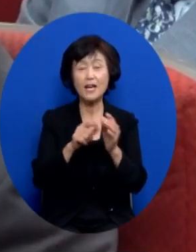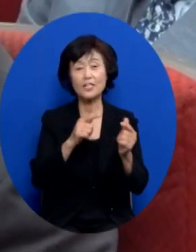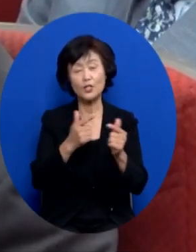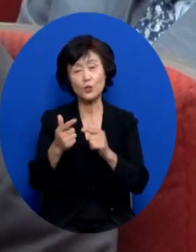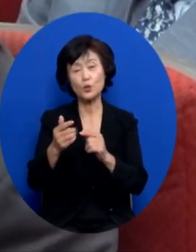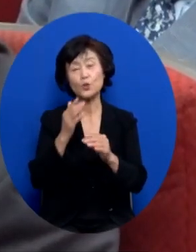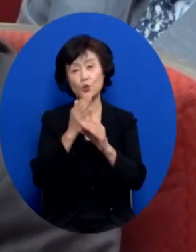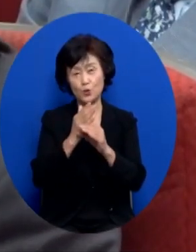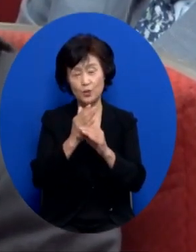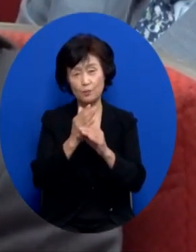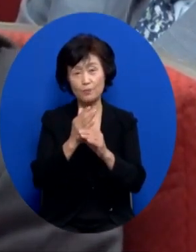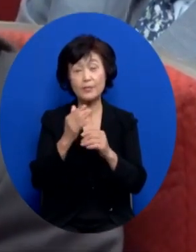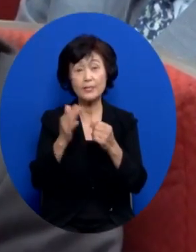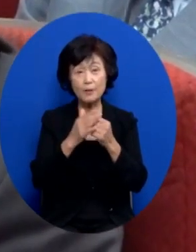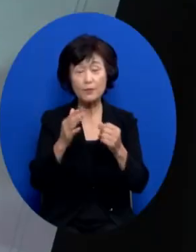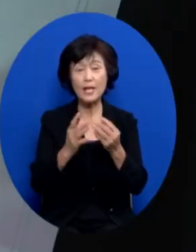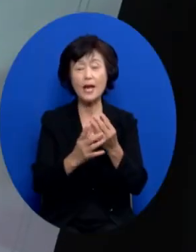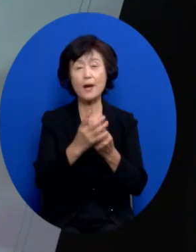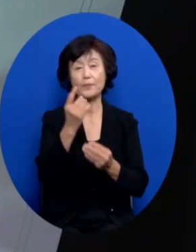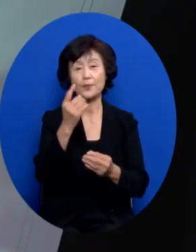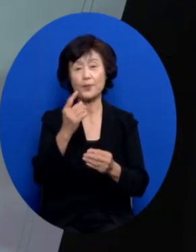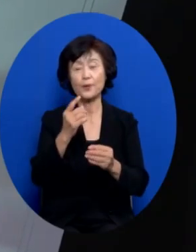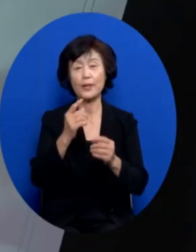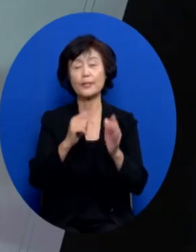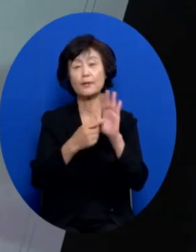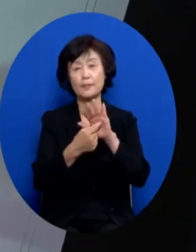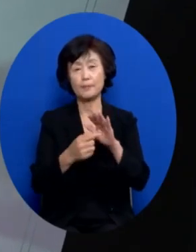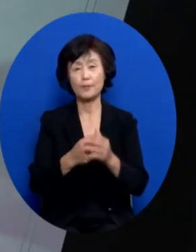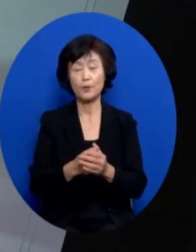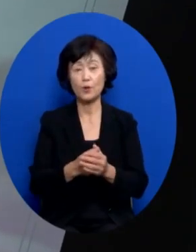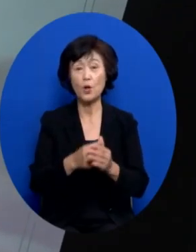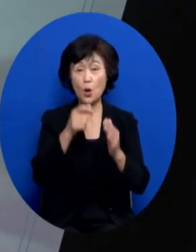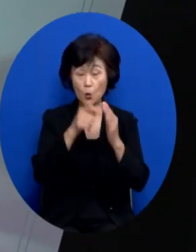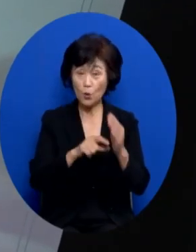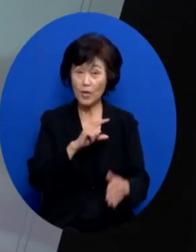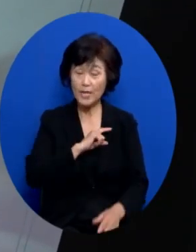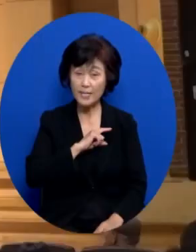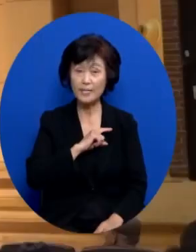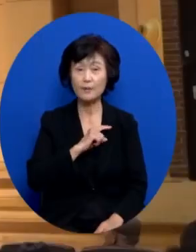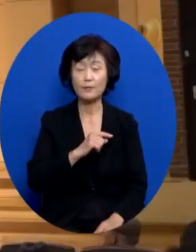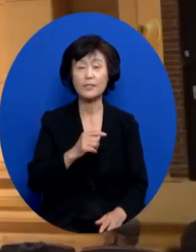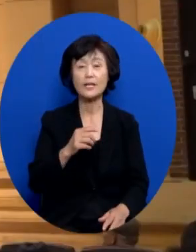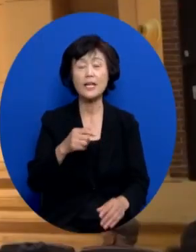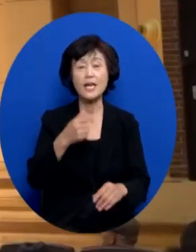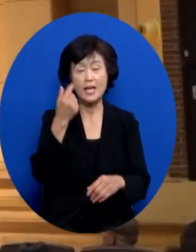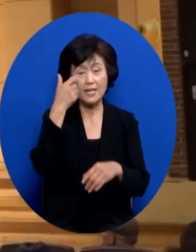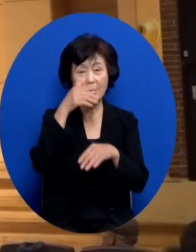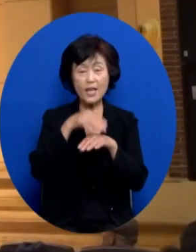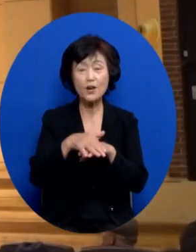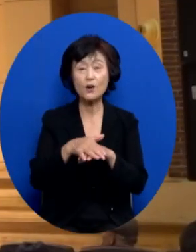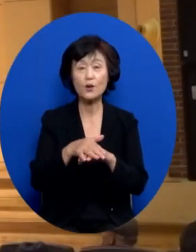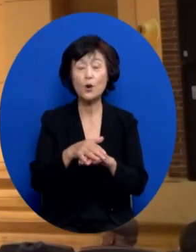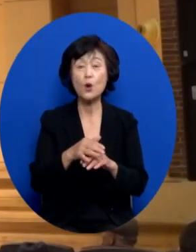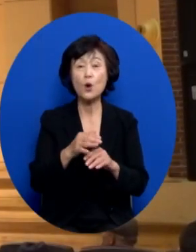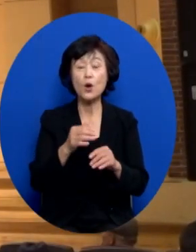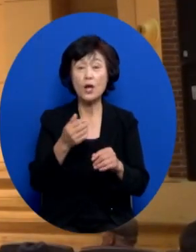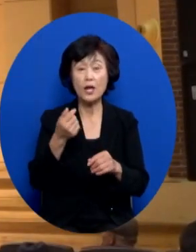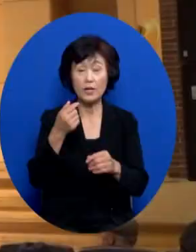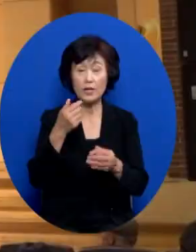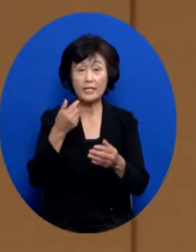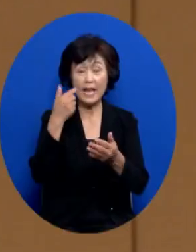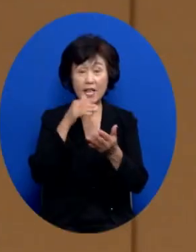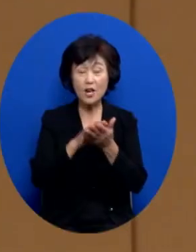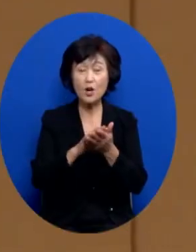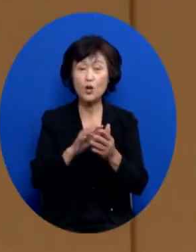총회를 합동하기로 했다고 밝혔습니다 두 교단은 교단 명칭을 대안예수교장로의 개혁총회로 합의하고 총회